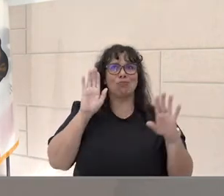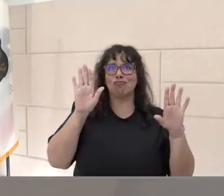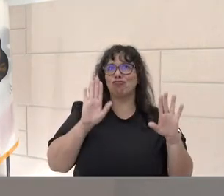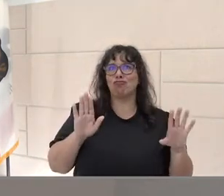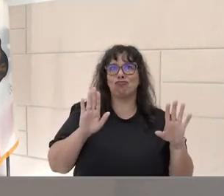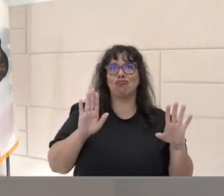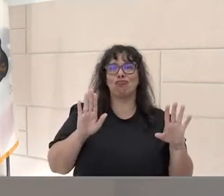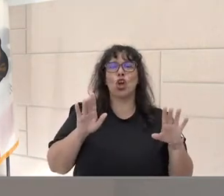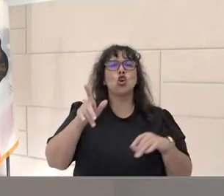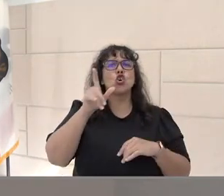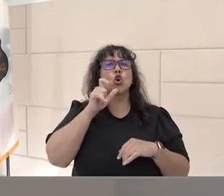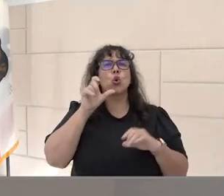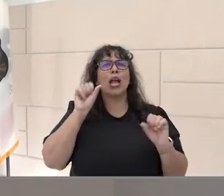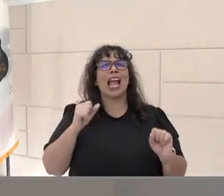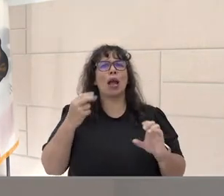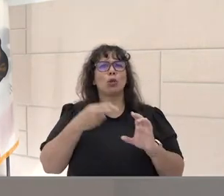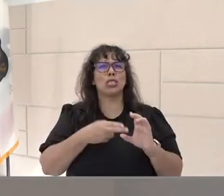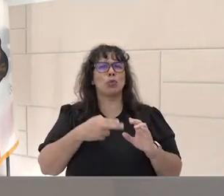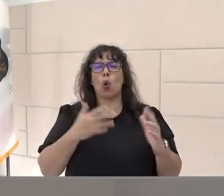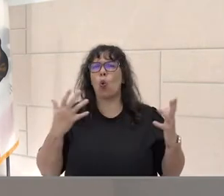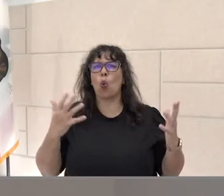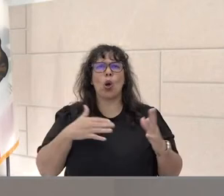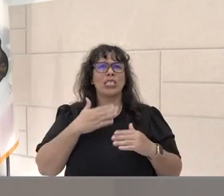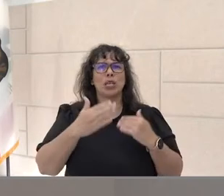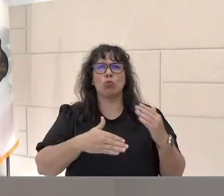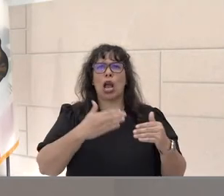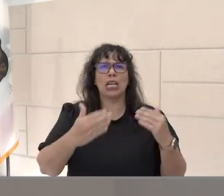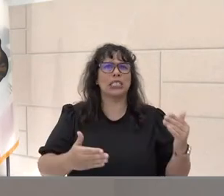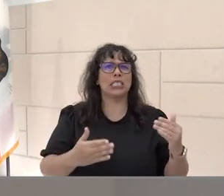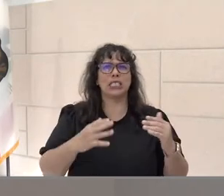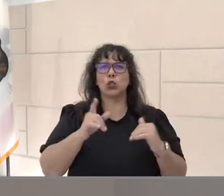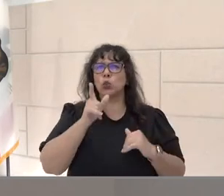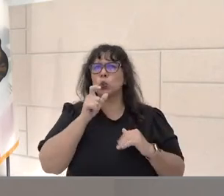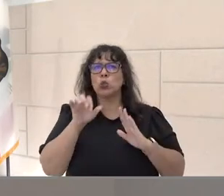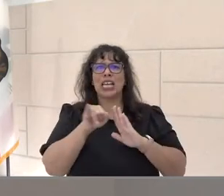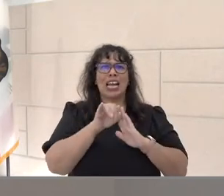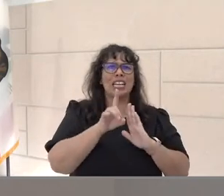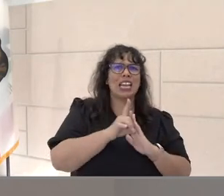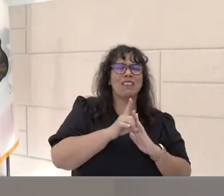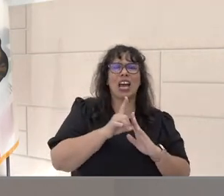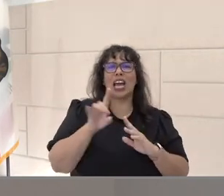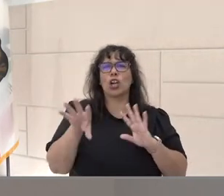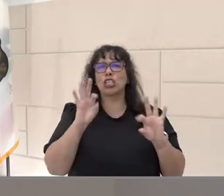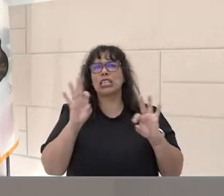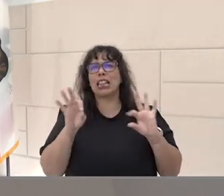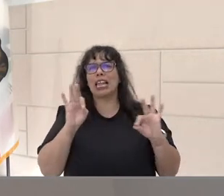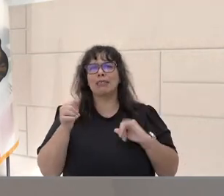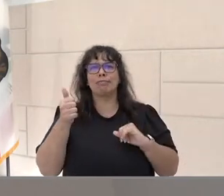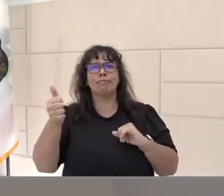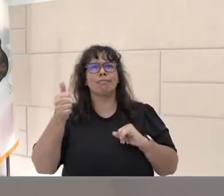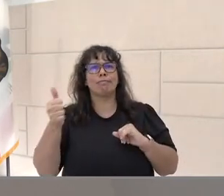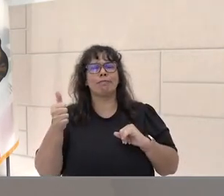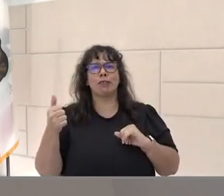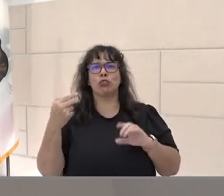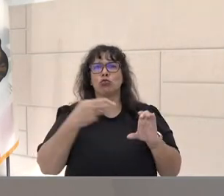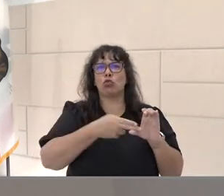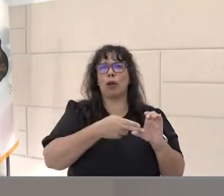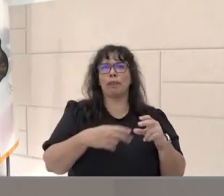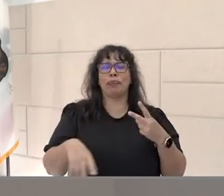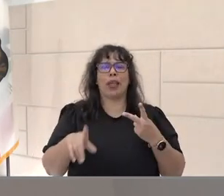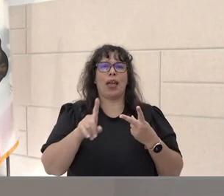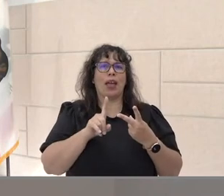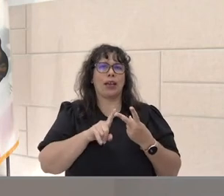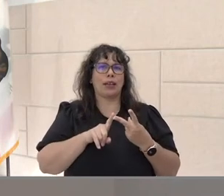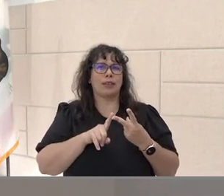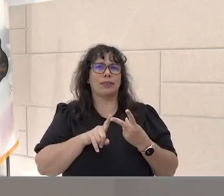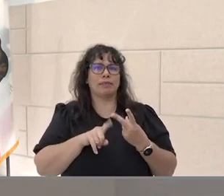អបវ៉ៃលីសគួរឲ្យចាប់ចិត្តណាតើអ្នកណាទៅដែលអាចចូលរួមបានតើយើងនឹងជ្រើសរើសប្រភេទសិស្ស